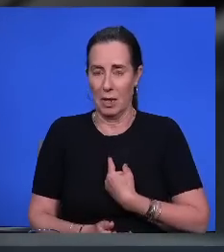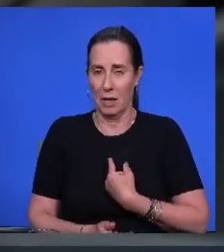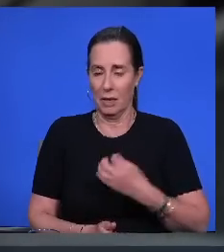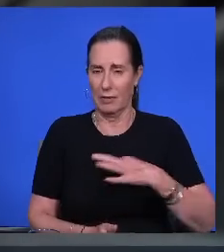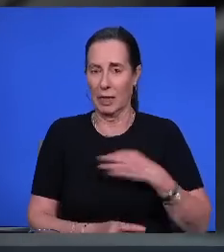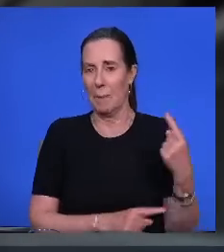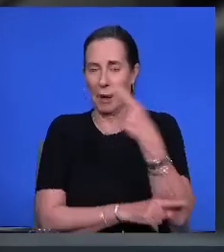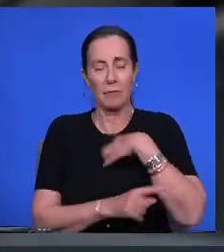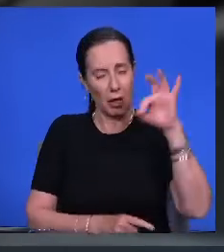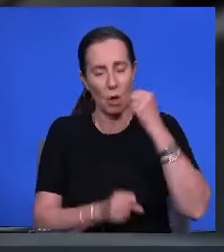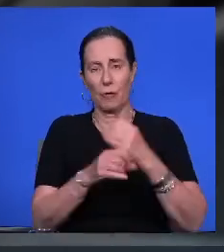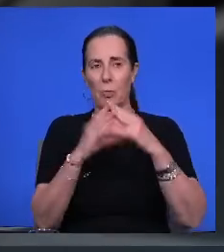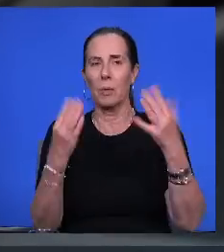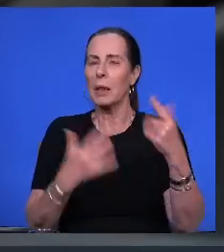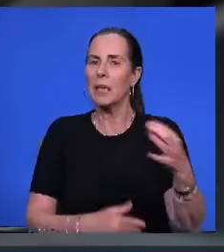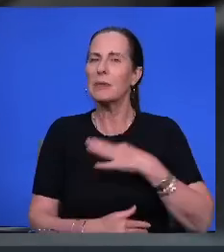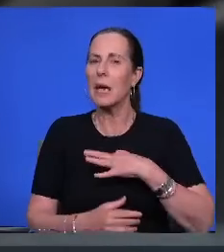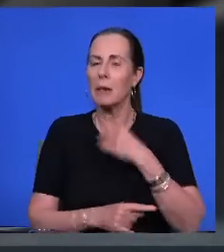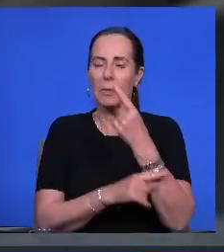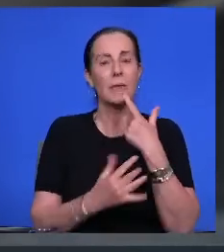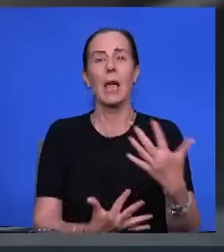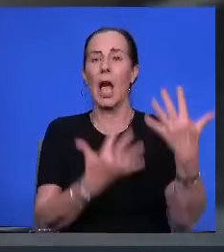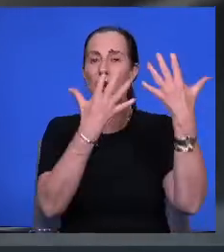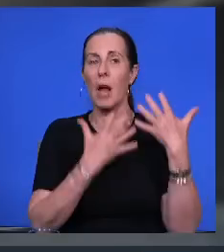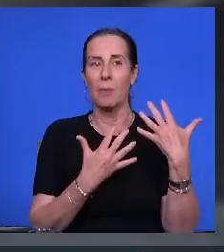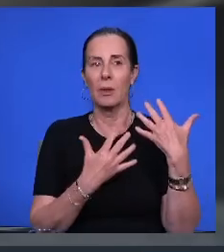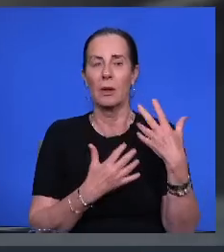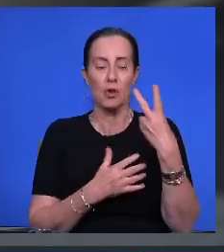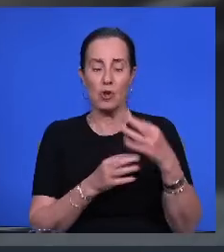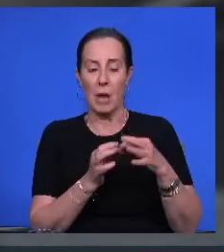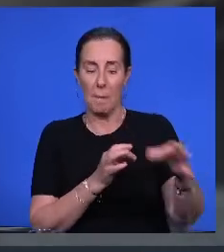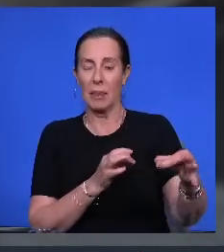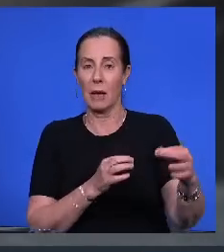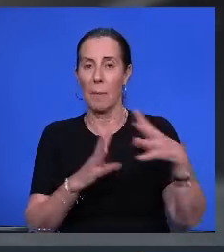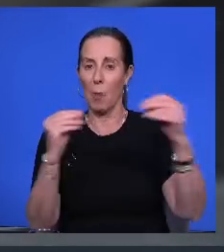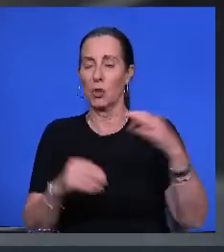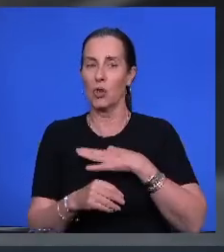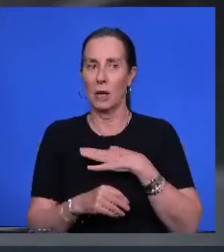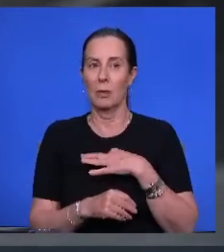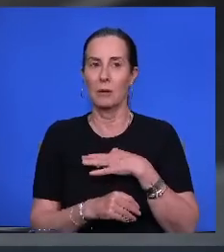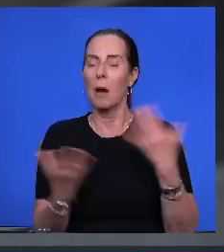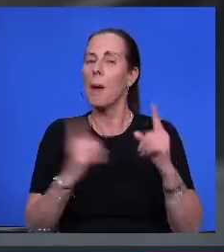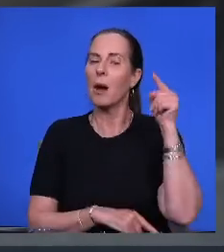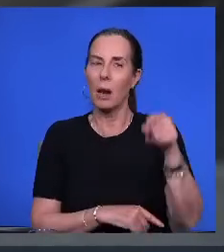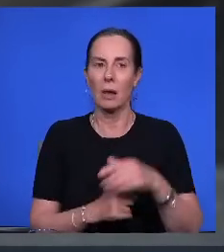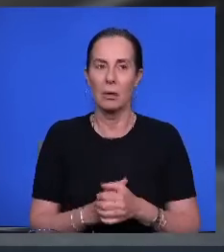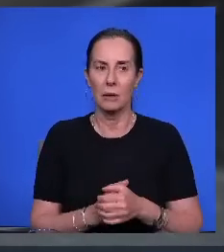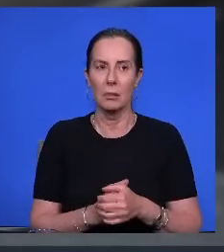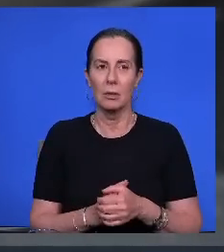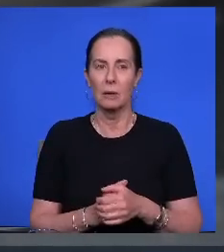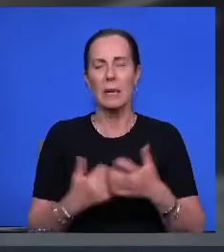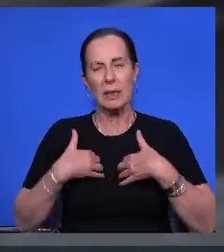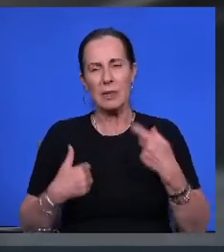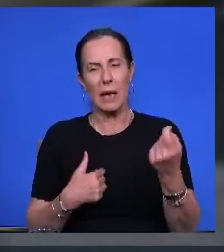באמת? מתי? לפני 10 שנים, נפל לי 2 מטר מהמונית. באמת? מה קרה לך? נכבלתי קצת פה